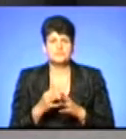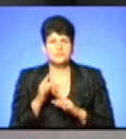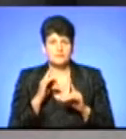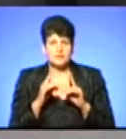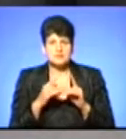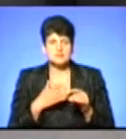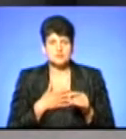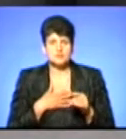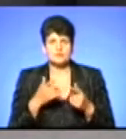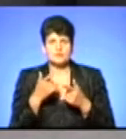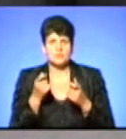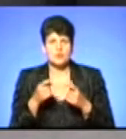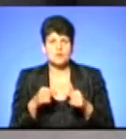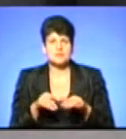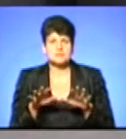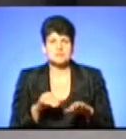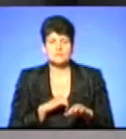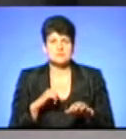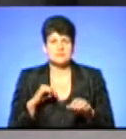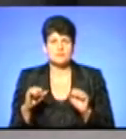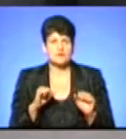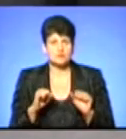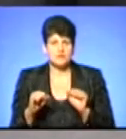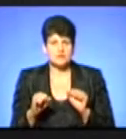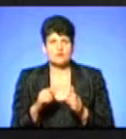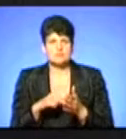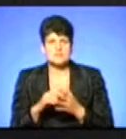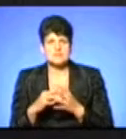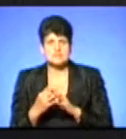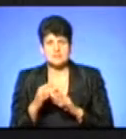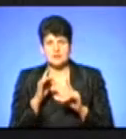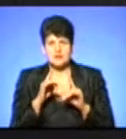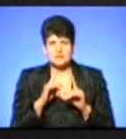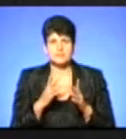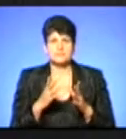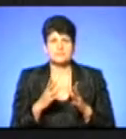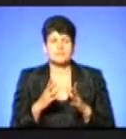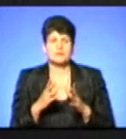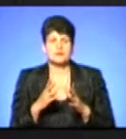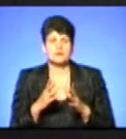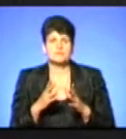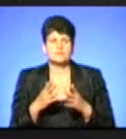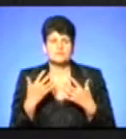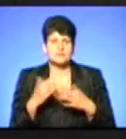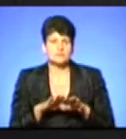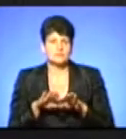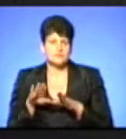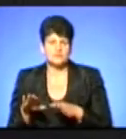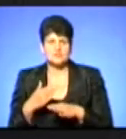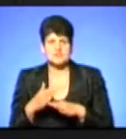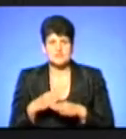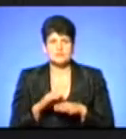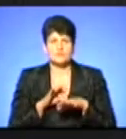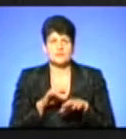нашою інформацією, органи місцевого самоврядування, сільські і міські ради поки що посамоусувалися від усунення своїх повноважень в частині здійснення контролю